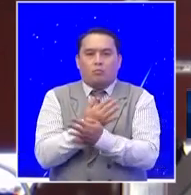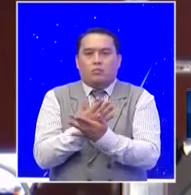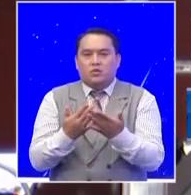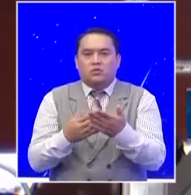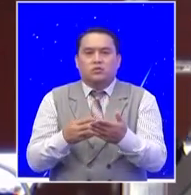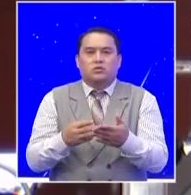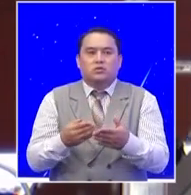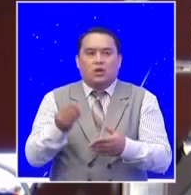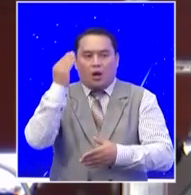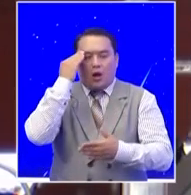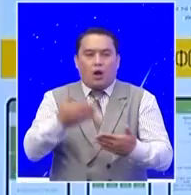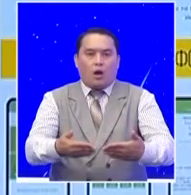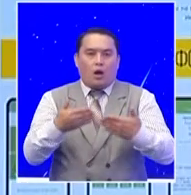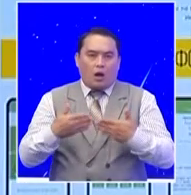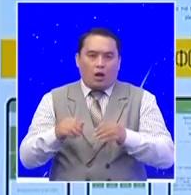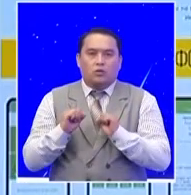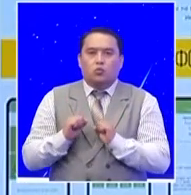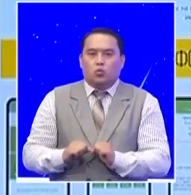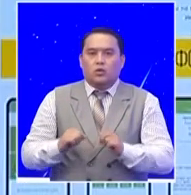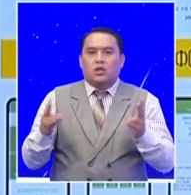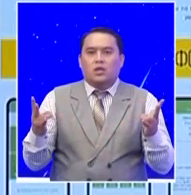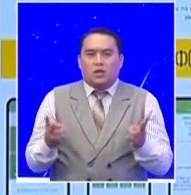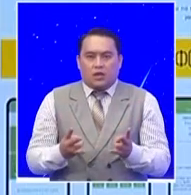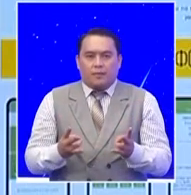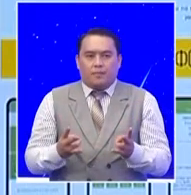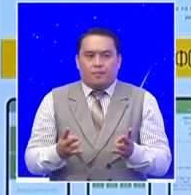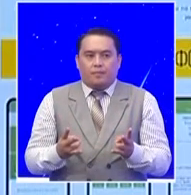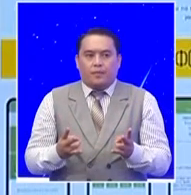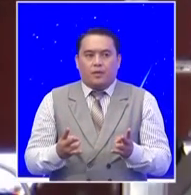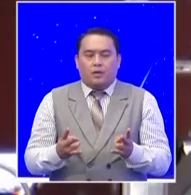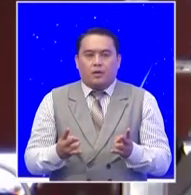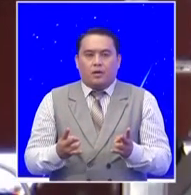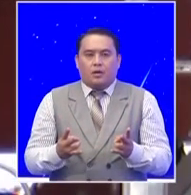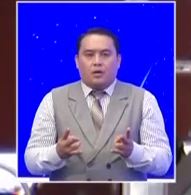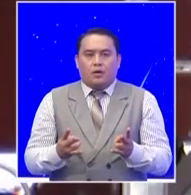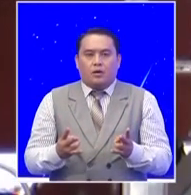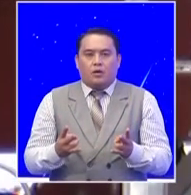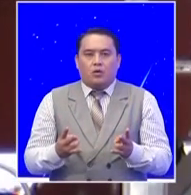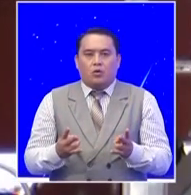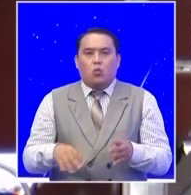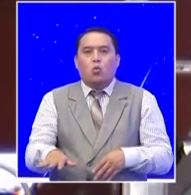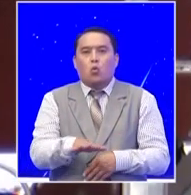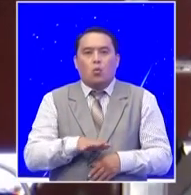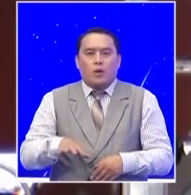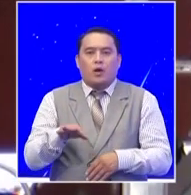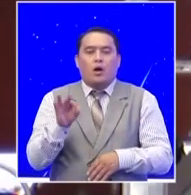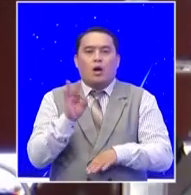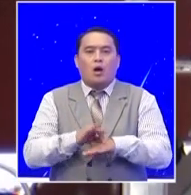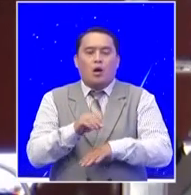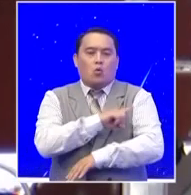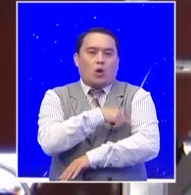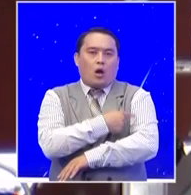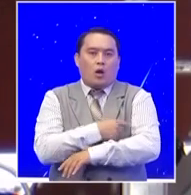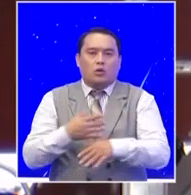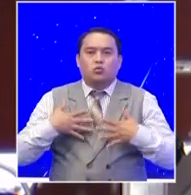шаралар қабылдауымыз қажет. Әкімдіктер тамыздың соңына дейін өңірлердегі ауруханаларды